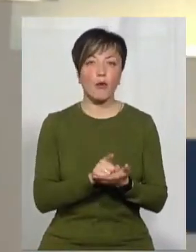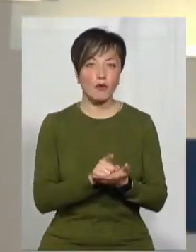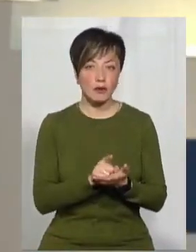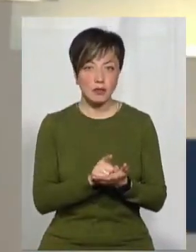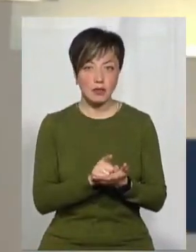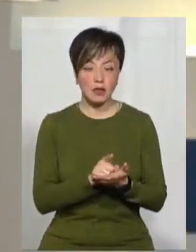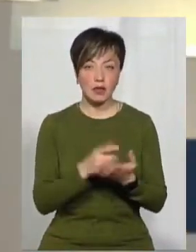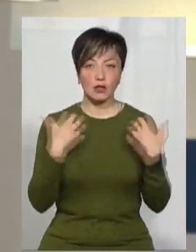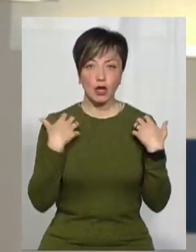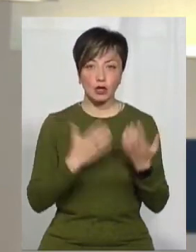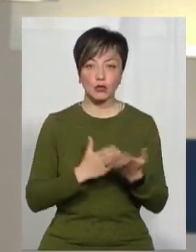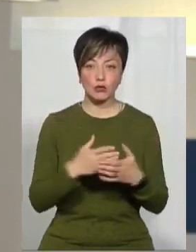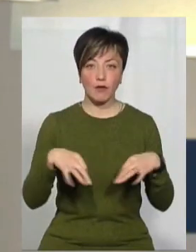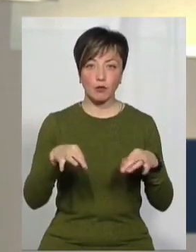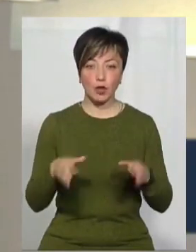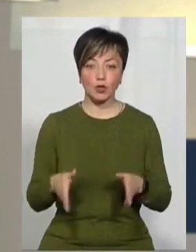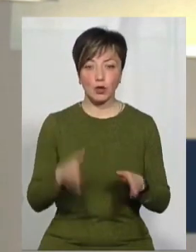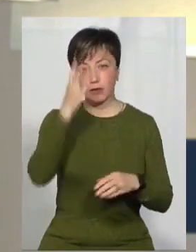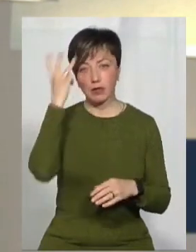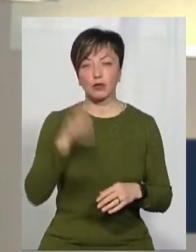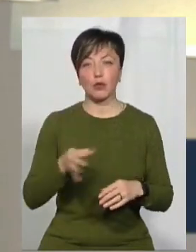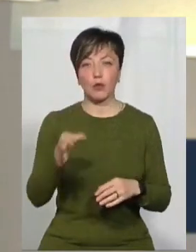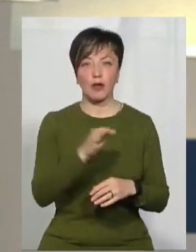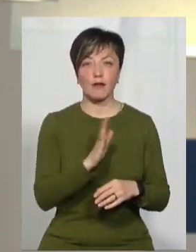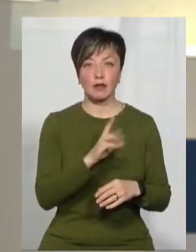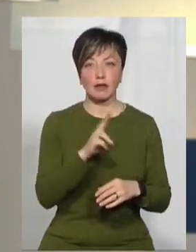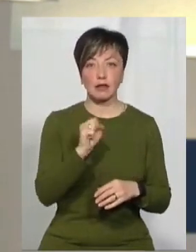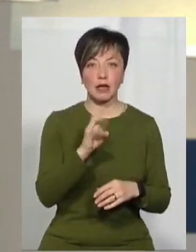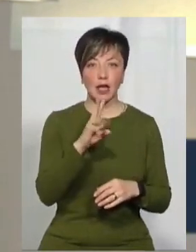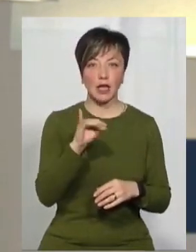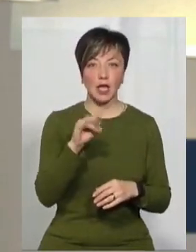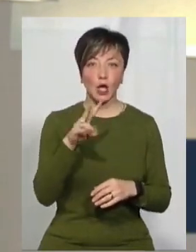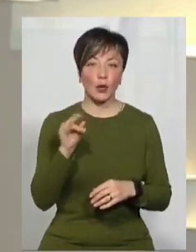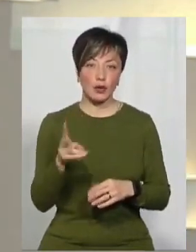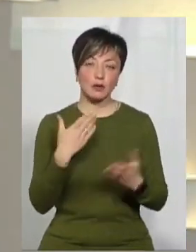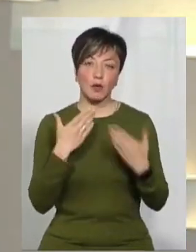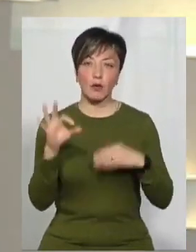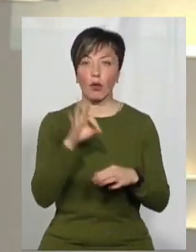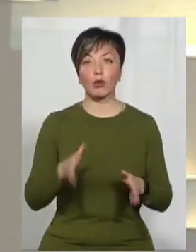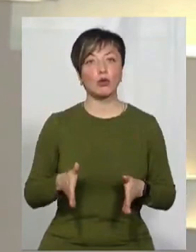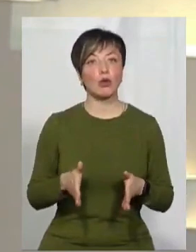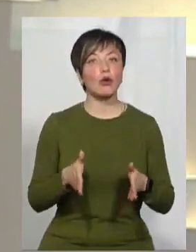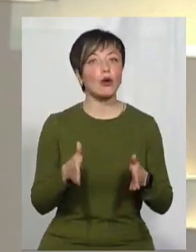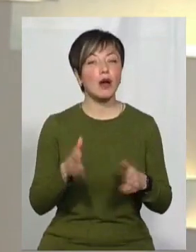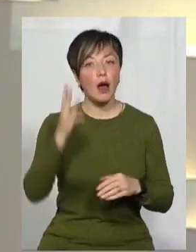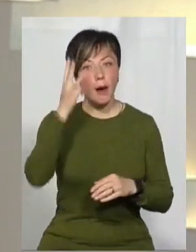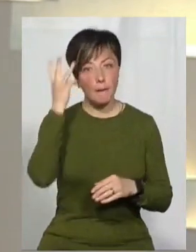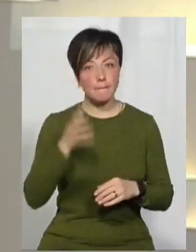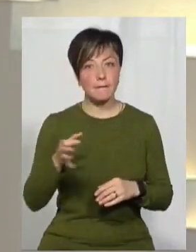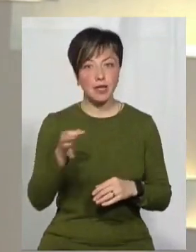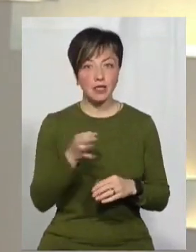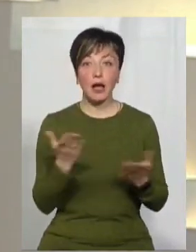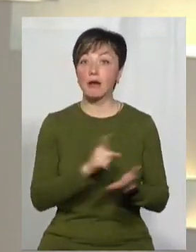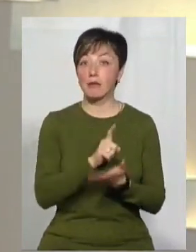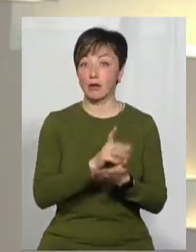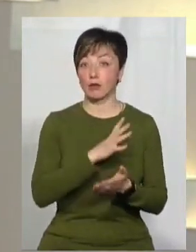обов'язки начальника служби автомобільних доріг у Хмельницькій області Валентином Данилюком ми спілкувалися про дороги Хмельниччини, якими